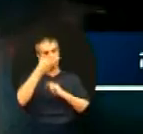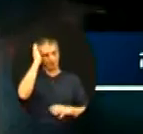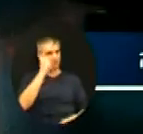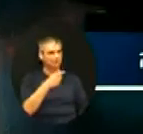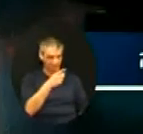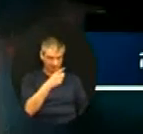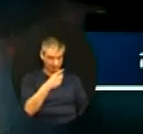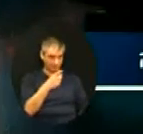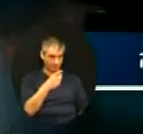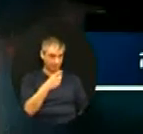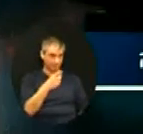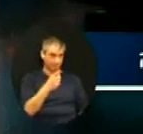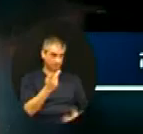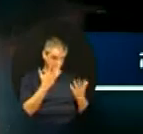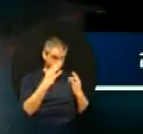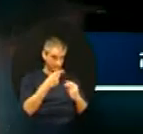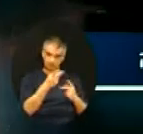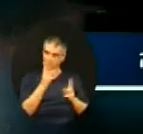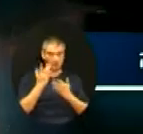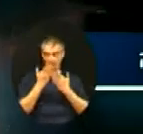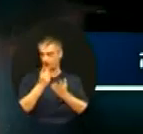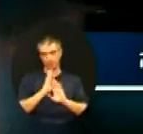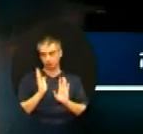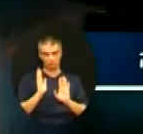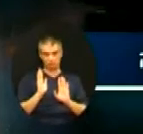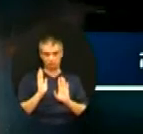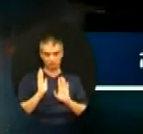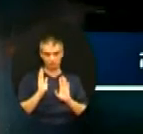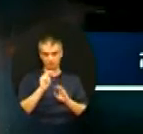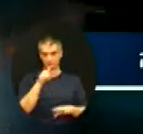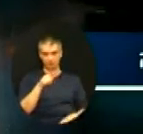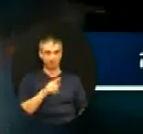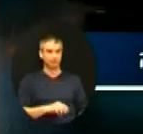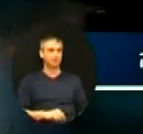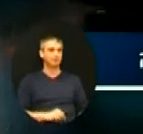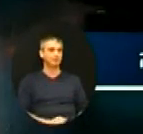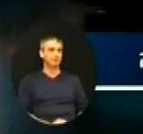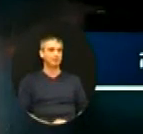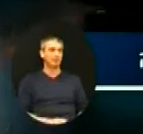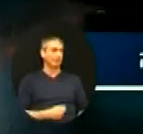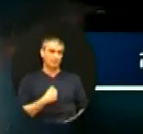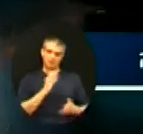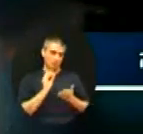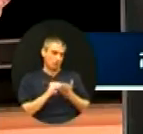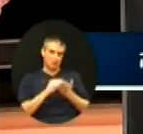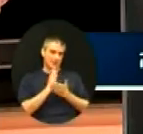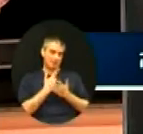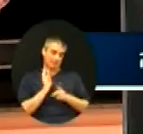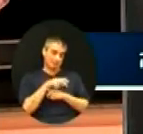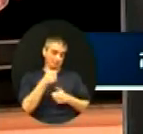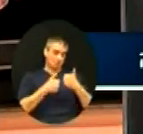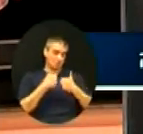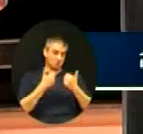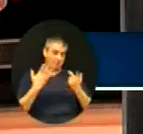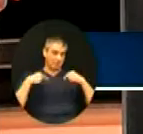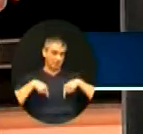את מתמודדת? אני לא חושב שהוא יכול לעזור להם דרך אגב בעניין הזה. אני עדיין לא החלטתי אם אני